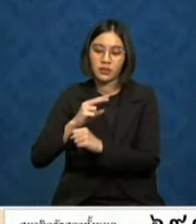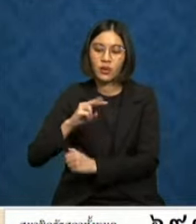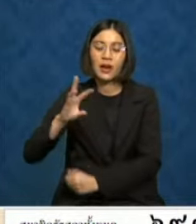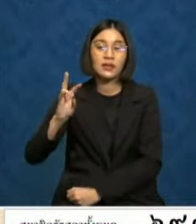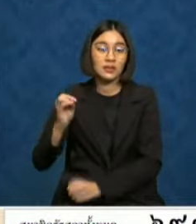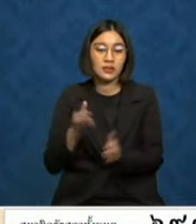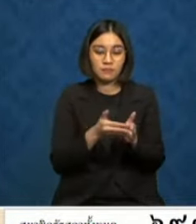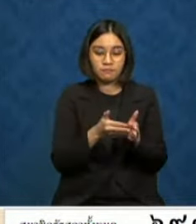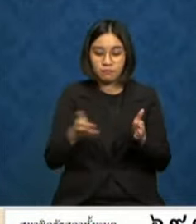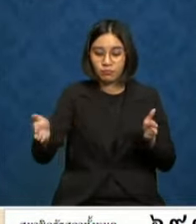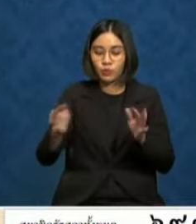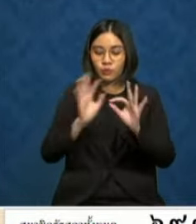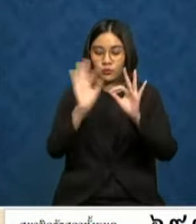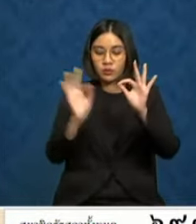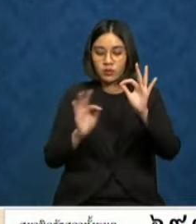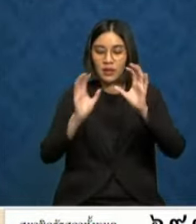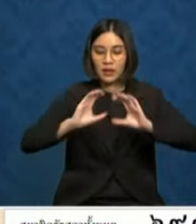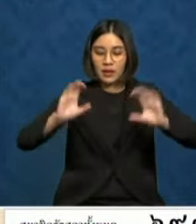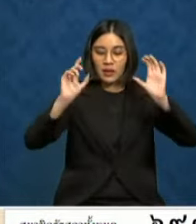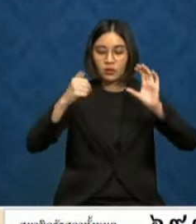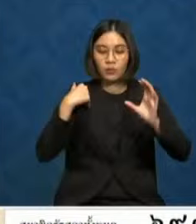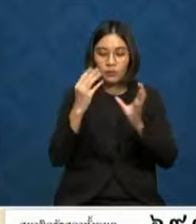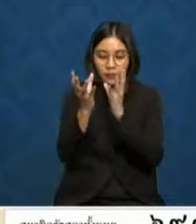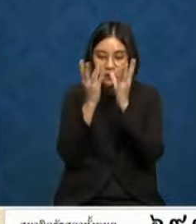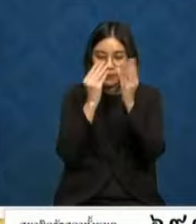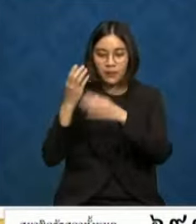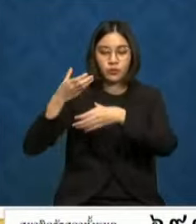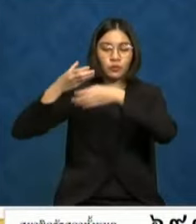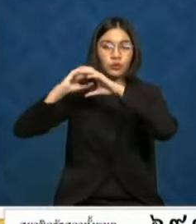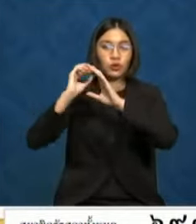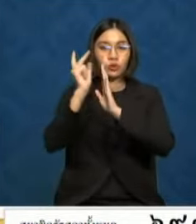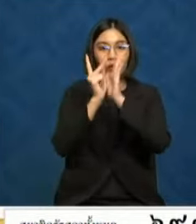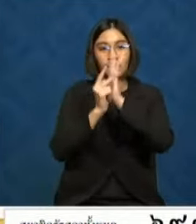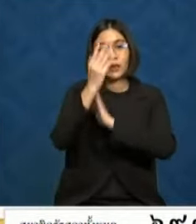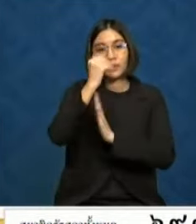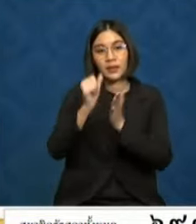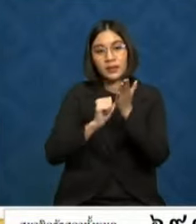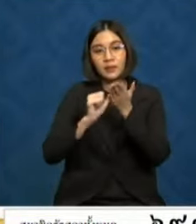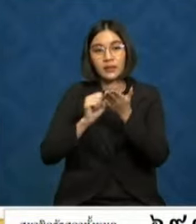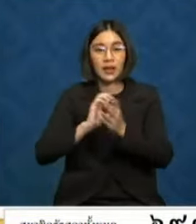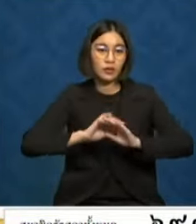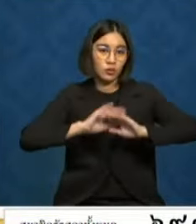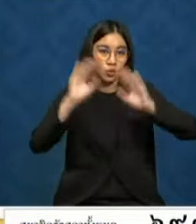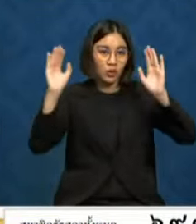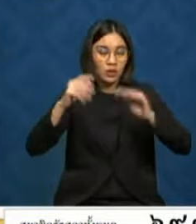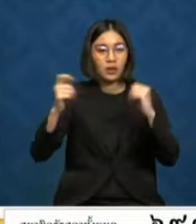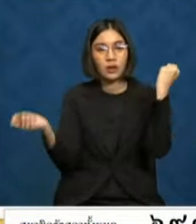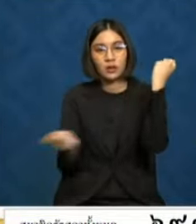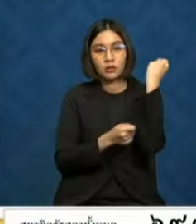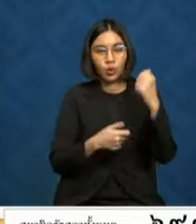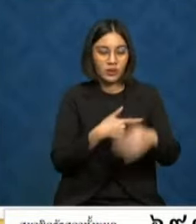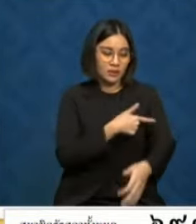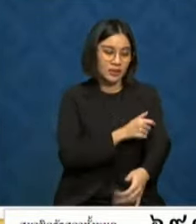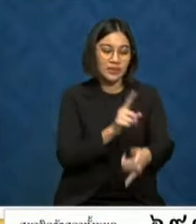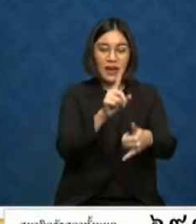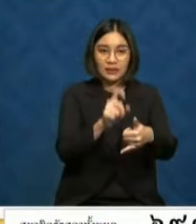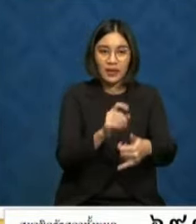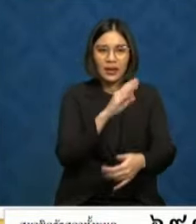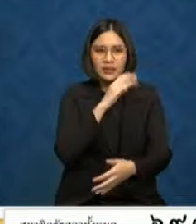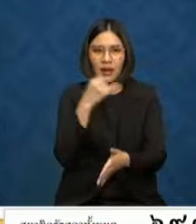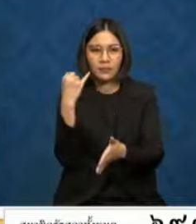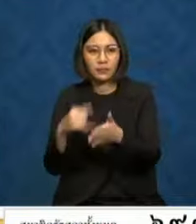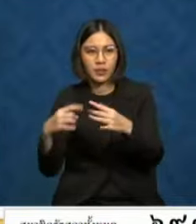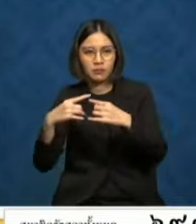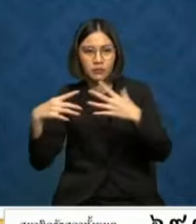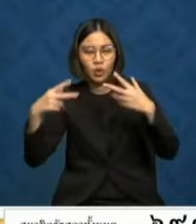ยังระบุว่ารัฐควรมีการศึกษาและทบทวนกฎหมายเพื่อเปลี่ยนแปลงยกเลิกโทษประหารชีวิตสำหรับความผิดที่ไม่เข้าข่าย